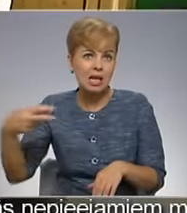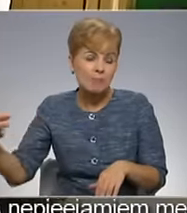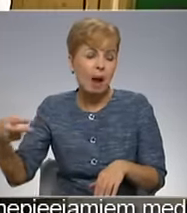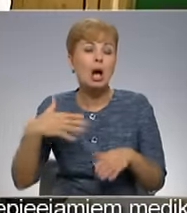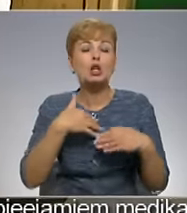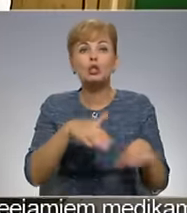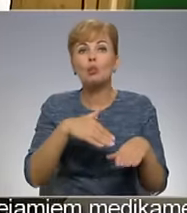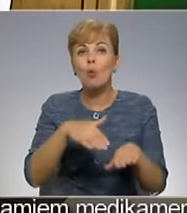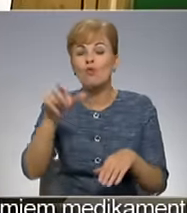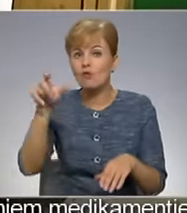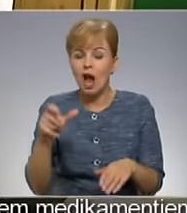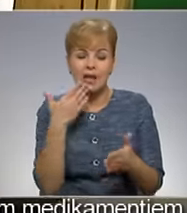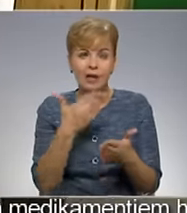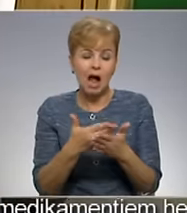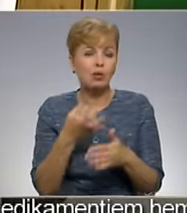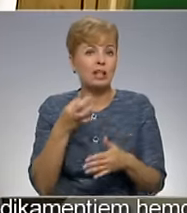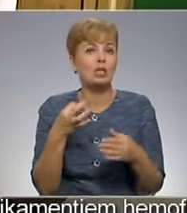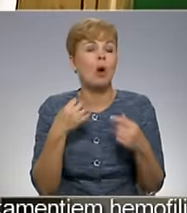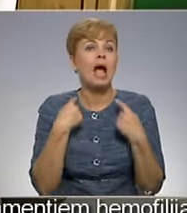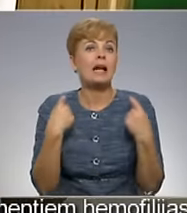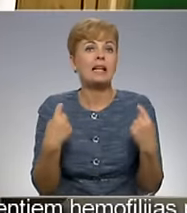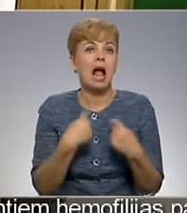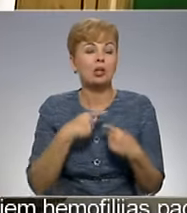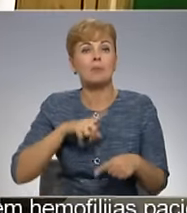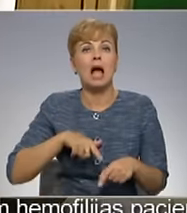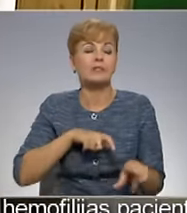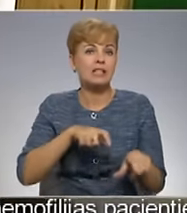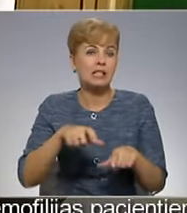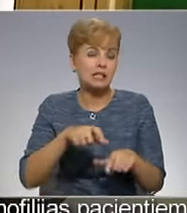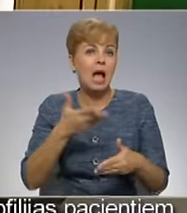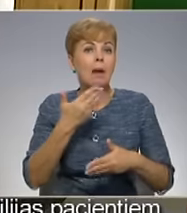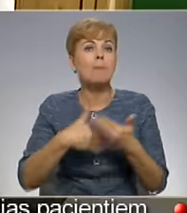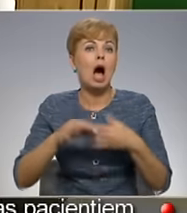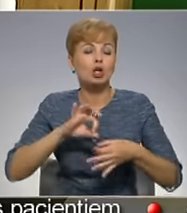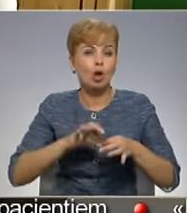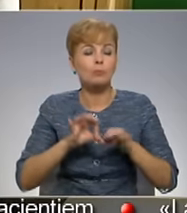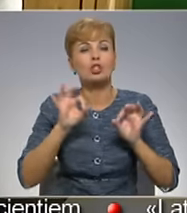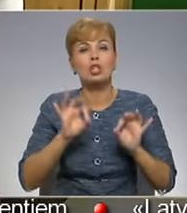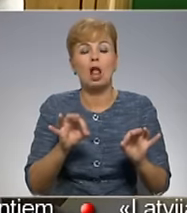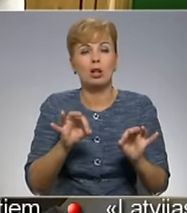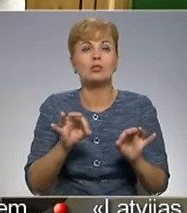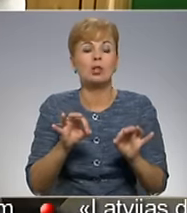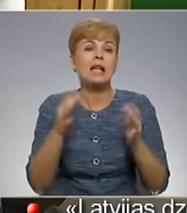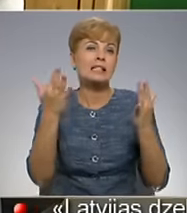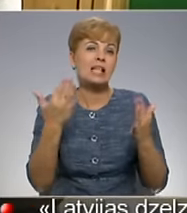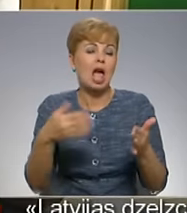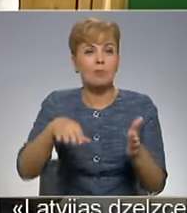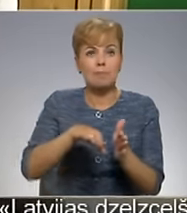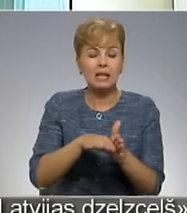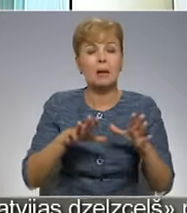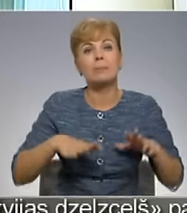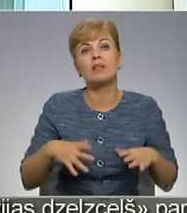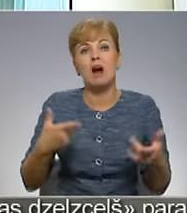Šuvēja Iveta Pūrmale rāda Linu Krakla modeli, ar kādiem Latvijas izlases paraolimpieši terpsies oficiālajās ceremonijās un brīvajā